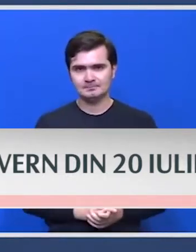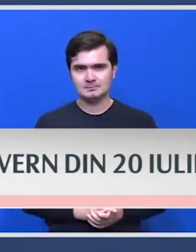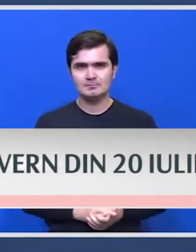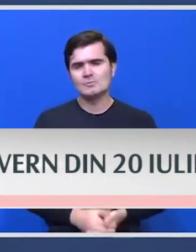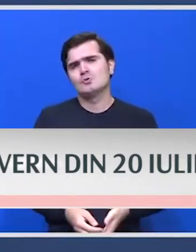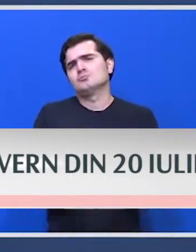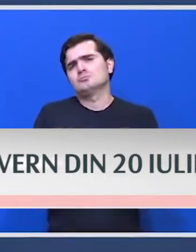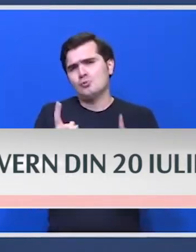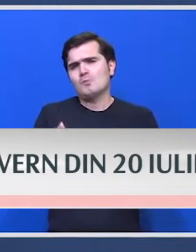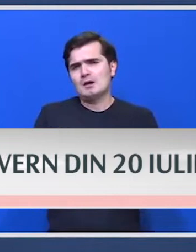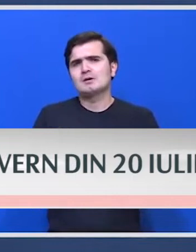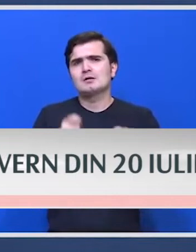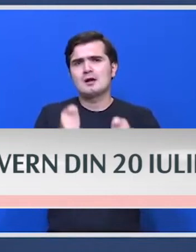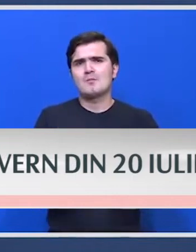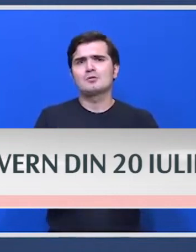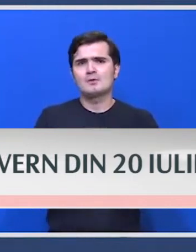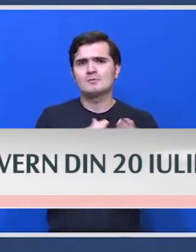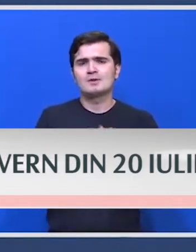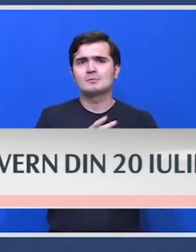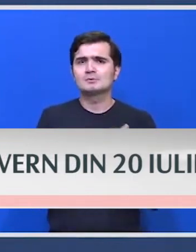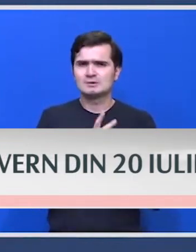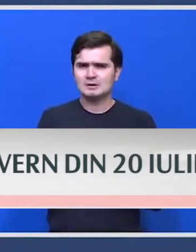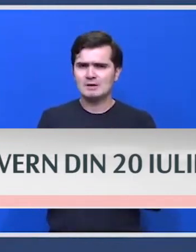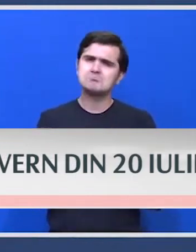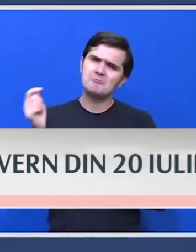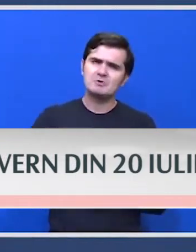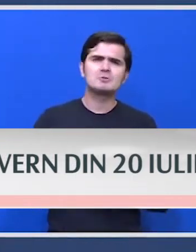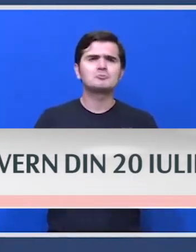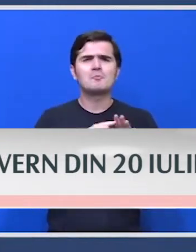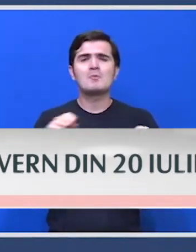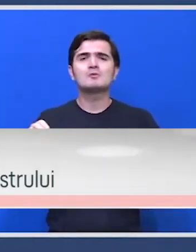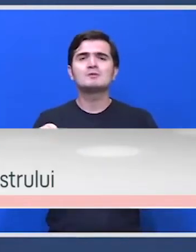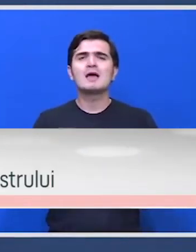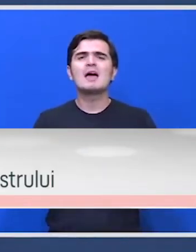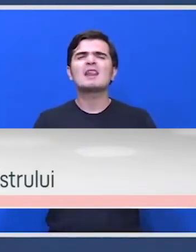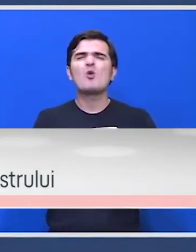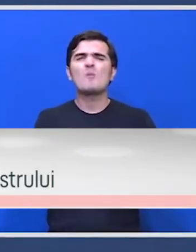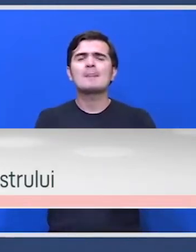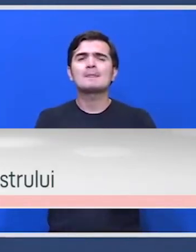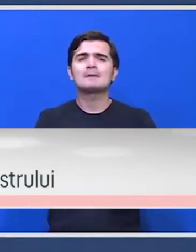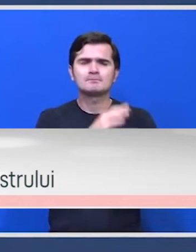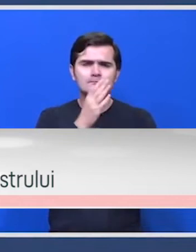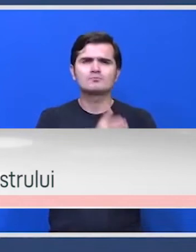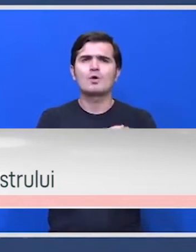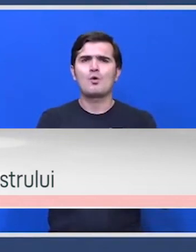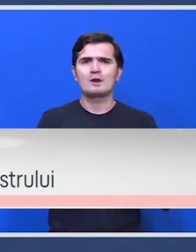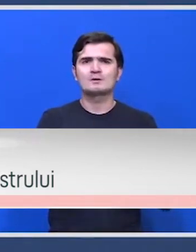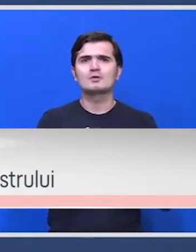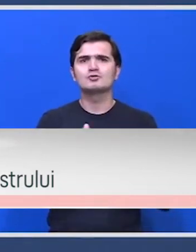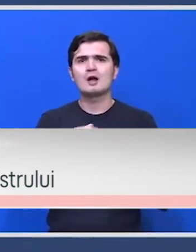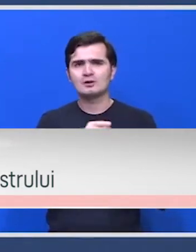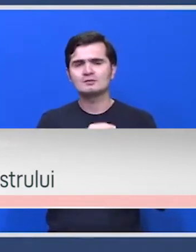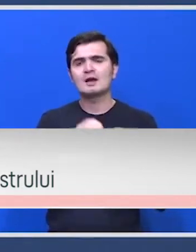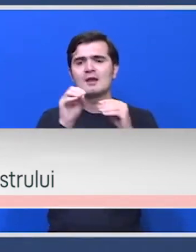Evident că raportul Departamentului de Stat vine și cu o serie de recomandări concrete, pe care le pune pe